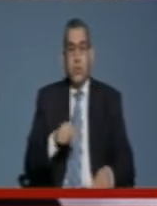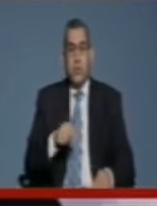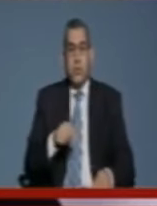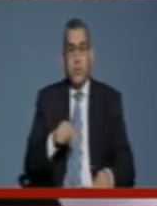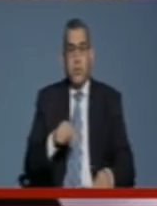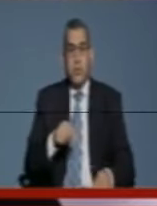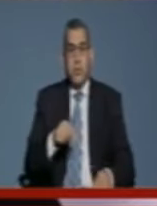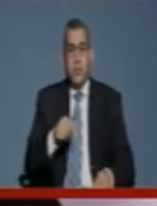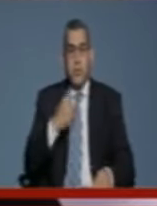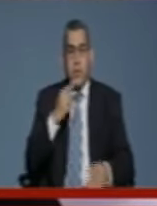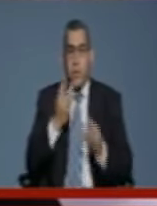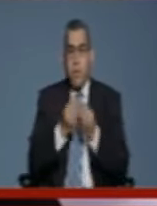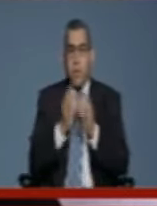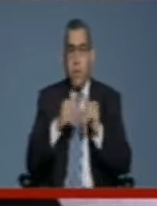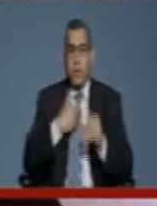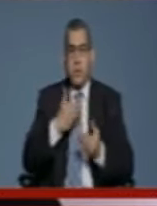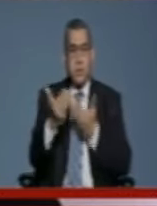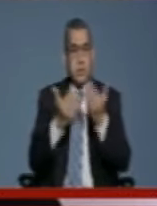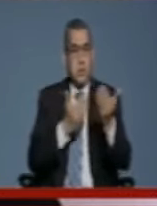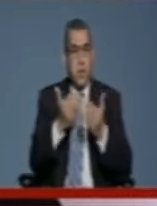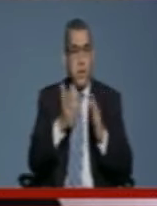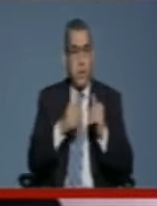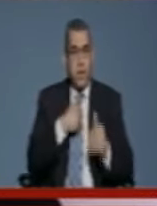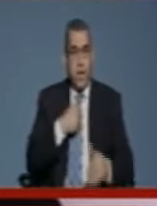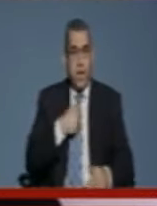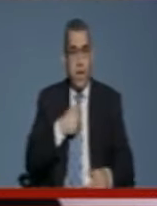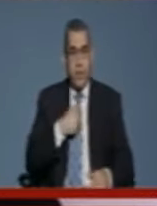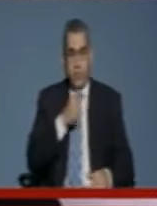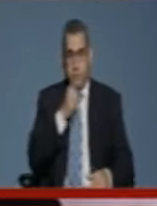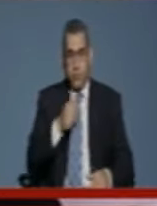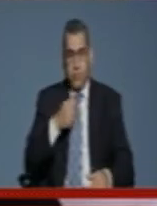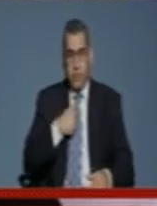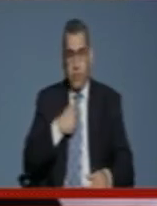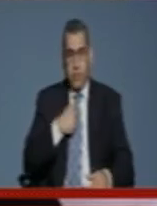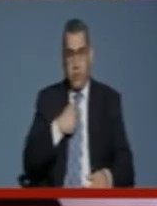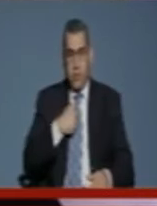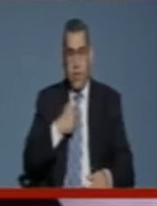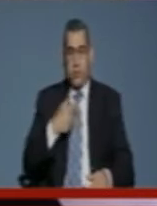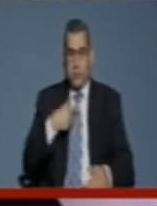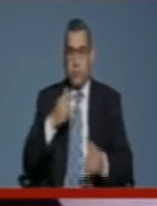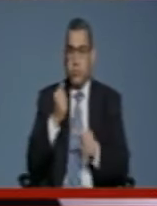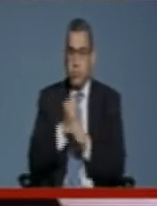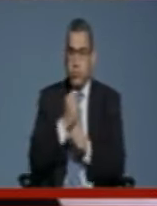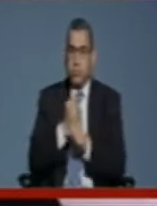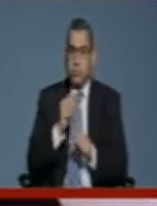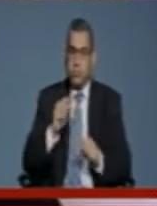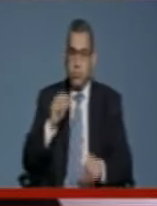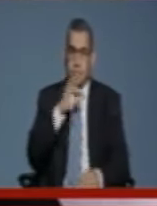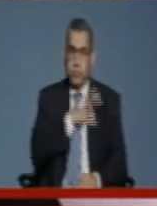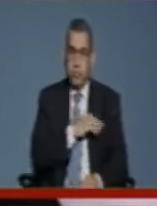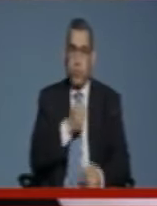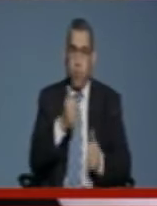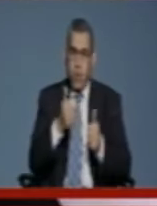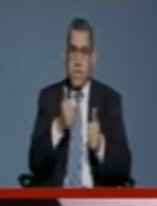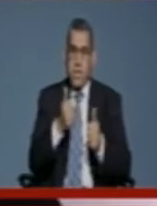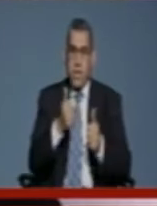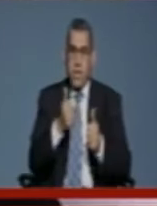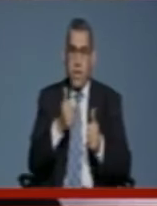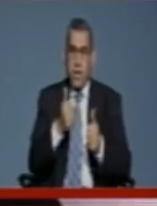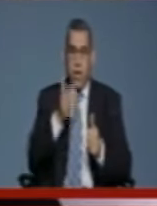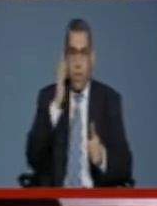مصريين. يعني انا لما اكون مواطن بكسب كويس قوي وعندي قدره ان انا يبقى